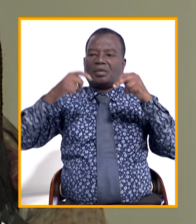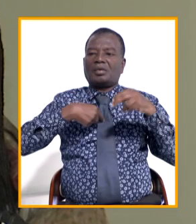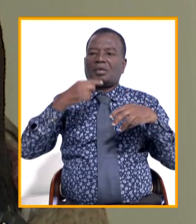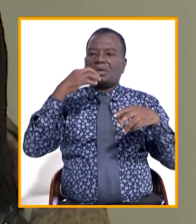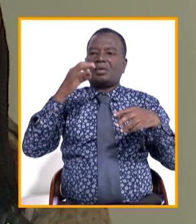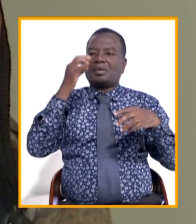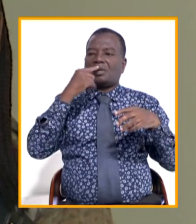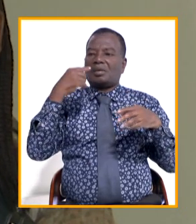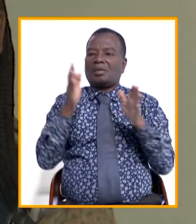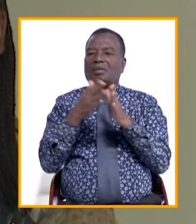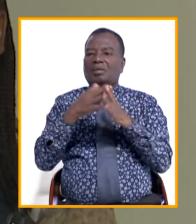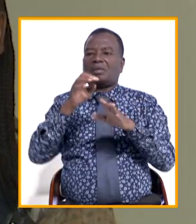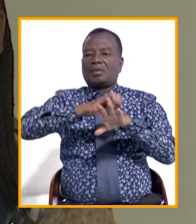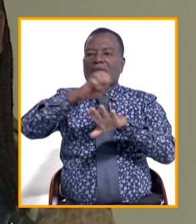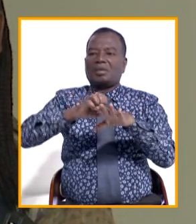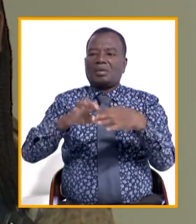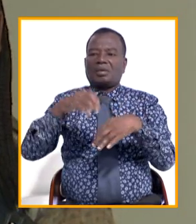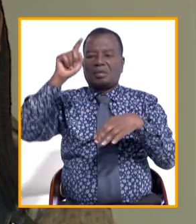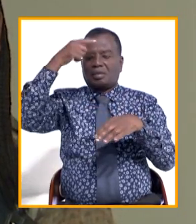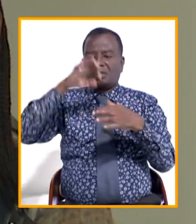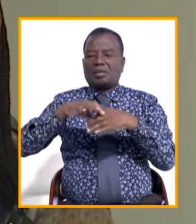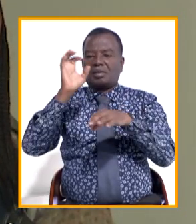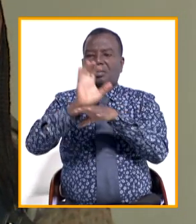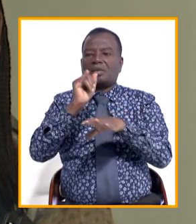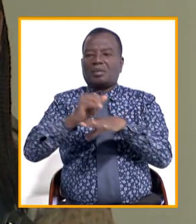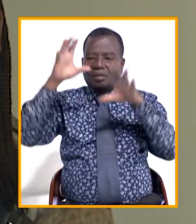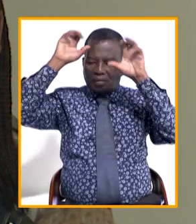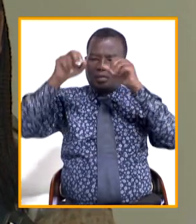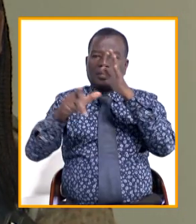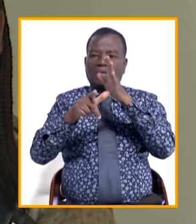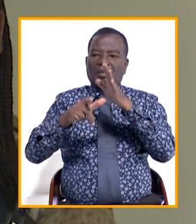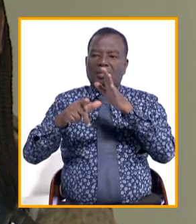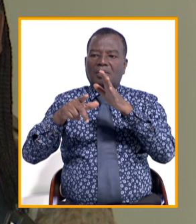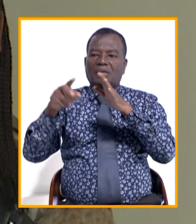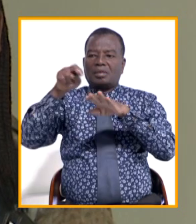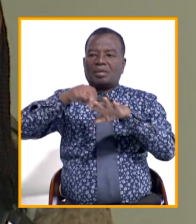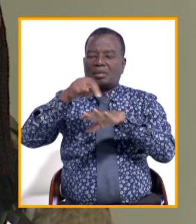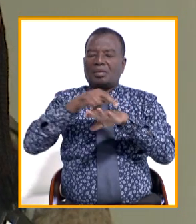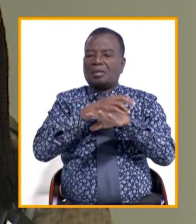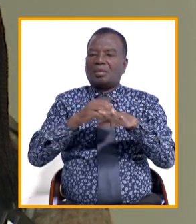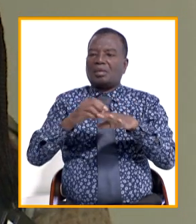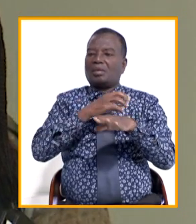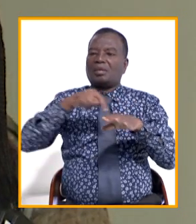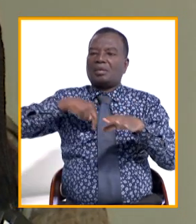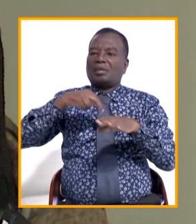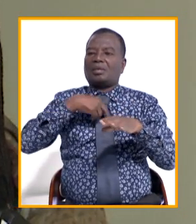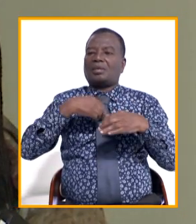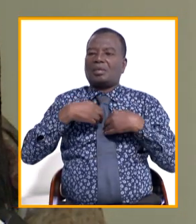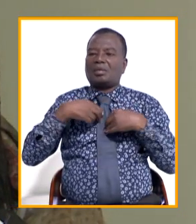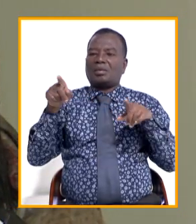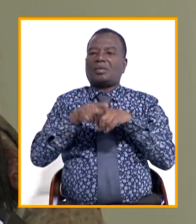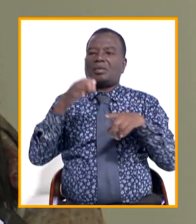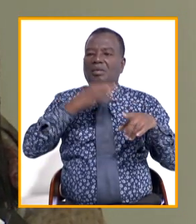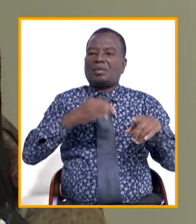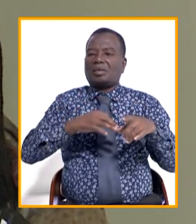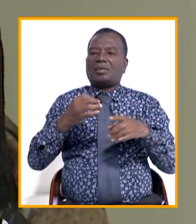de l'engagement du gouvernement de la Côte d'Ivoire, du président de la République, du vice-président sur cette thématique. Mais nous avons également profité de l'occasion